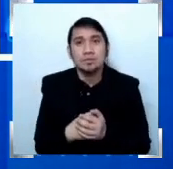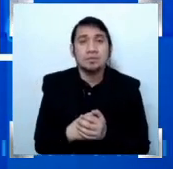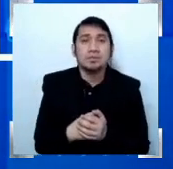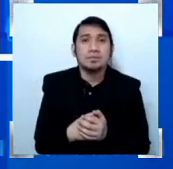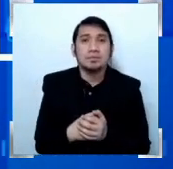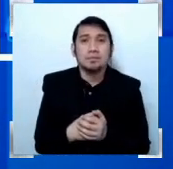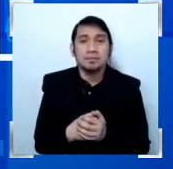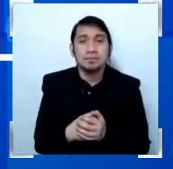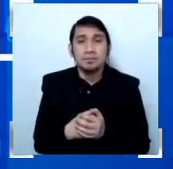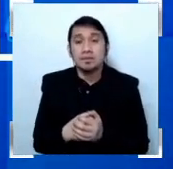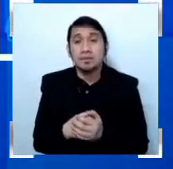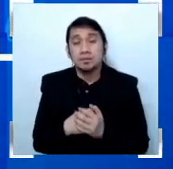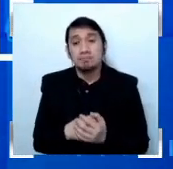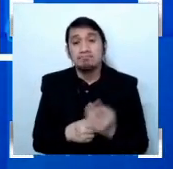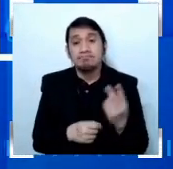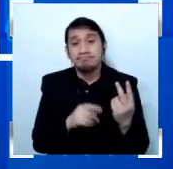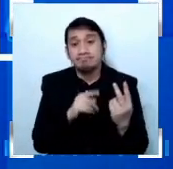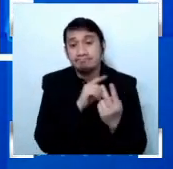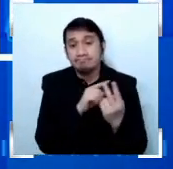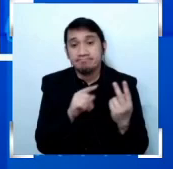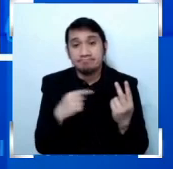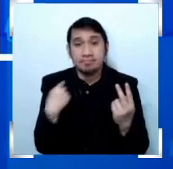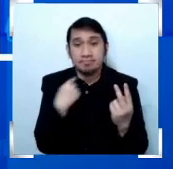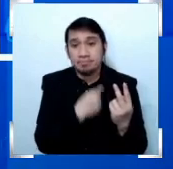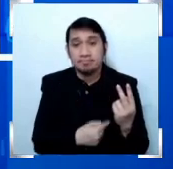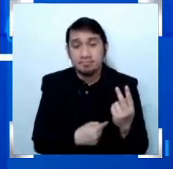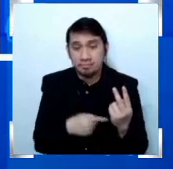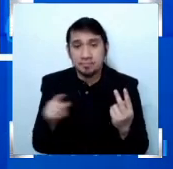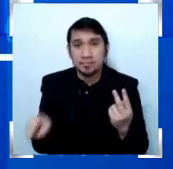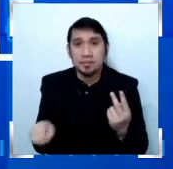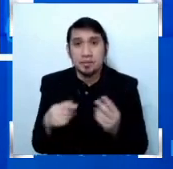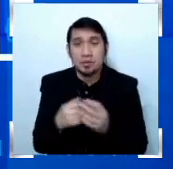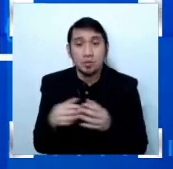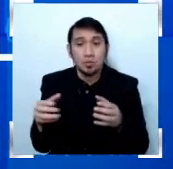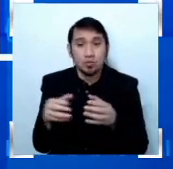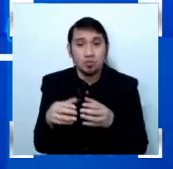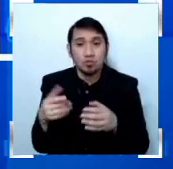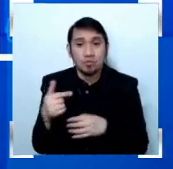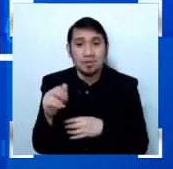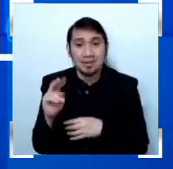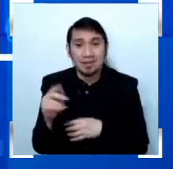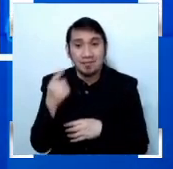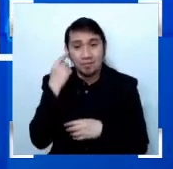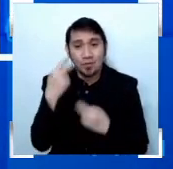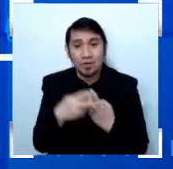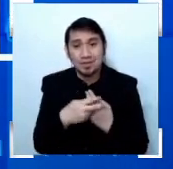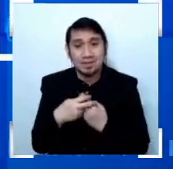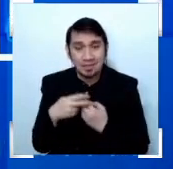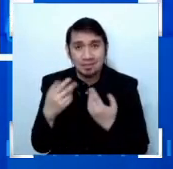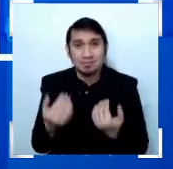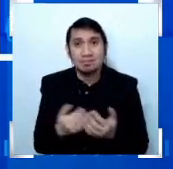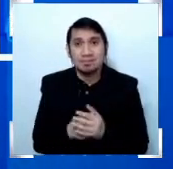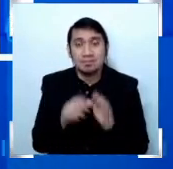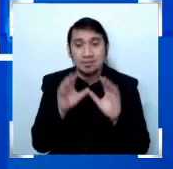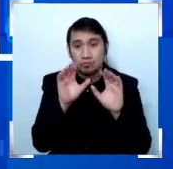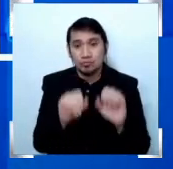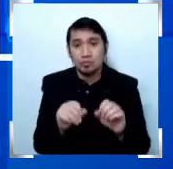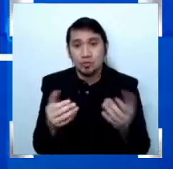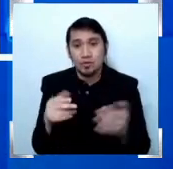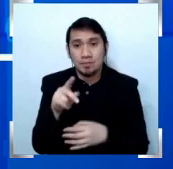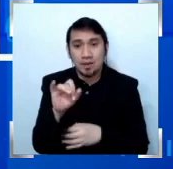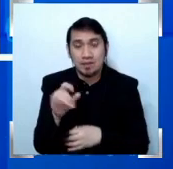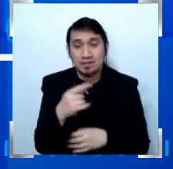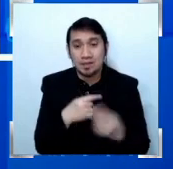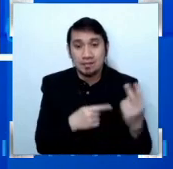Dalawang Chino at isang Pilipinong miyembro umano ng kidnap for ransom group nalambat sa Pasay. Dalawa pang kasamahan nila ang nakatakas at